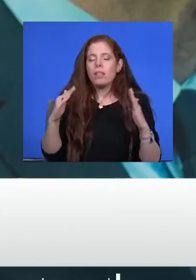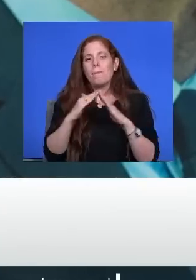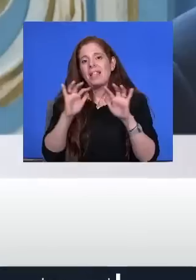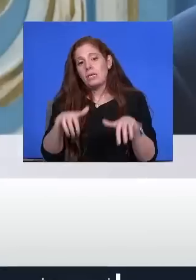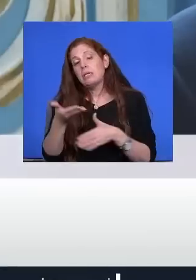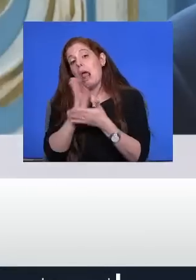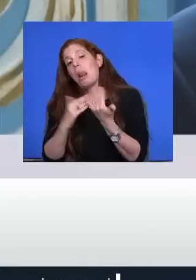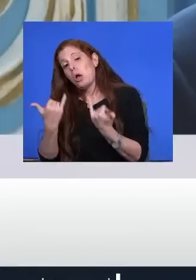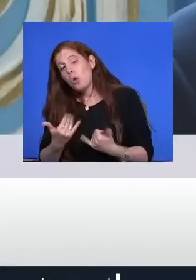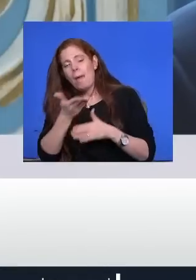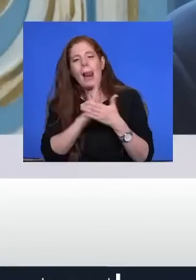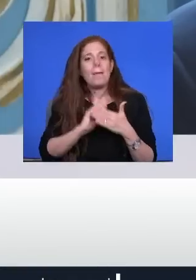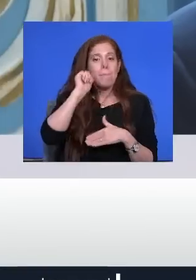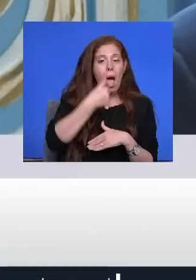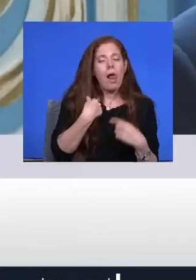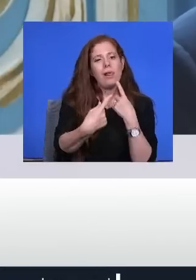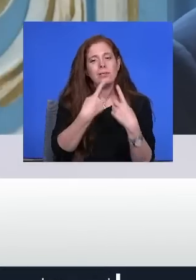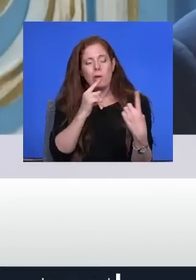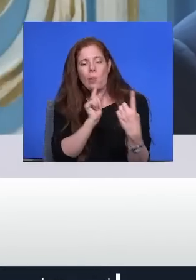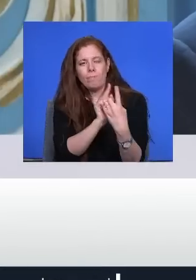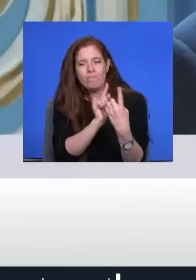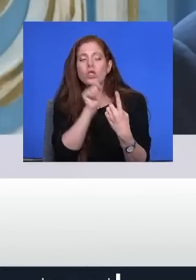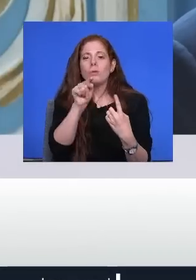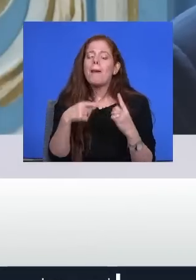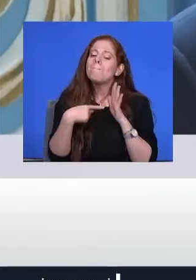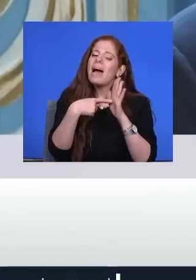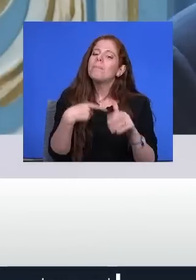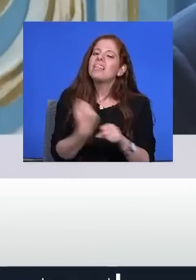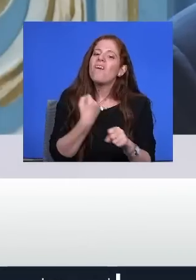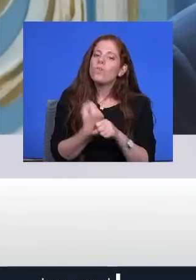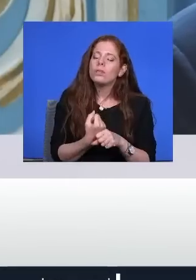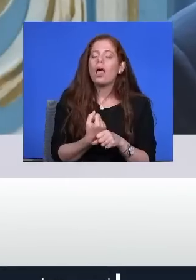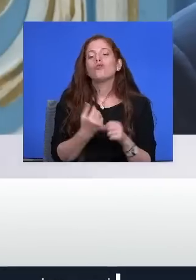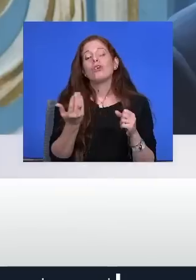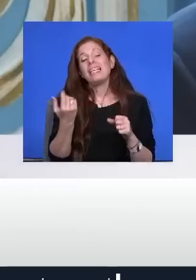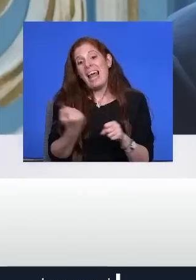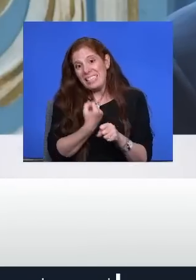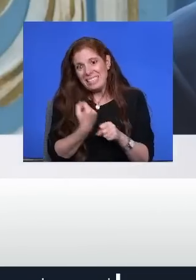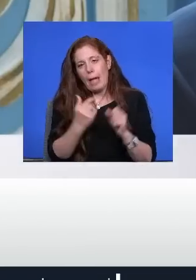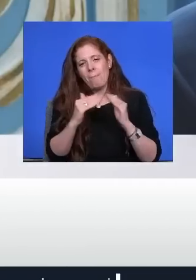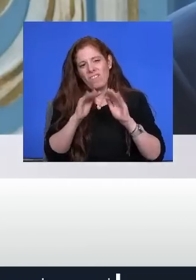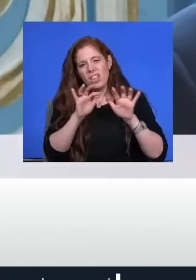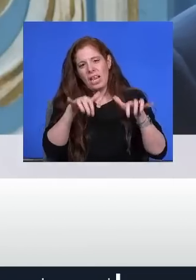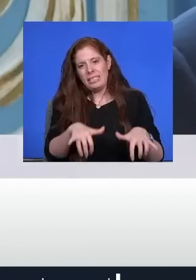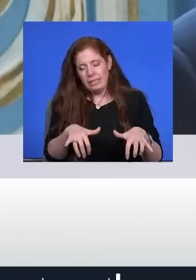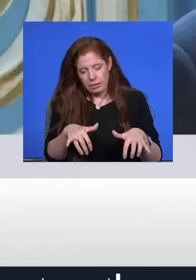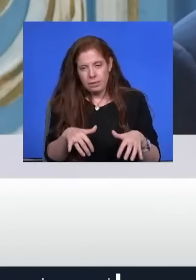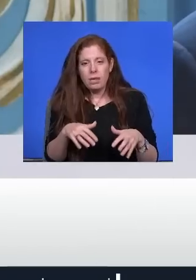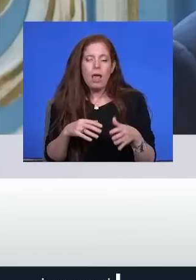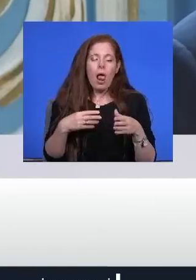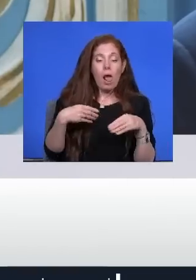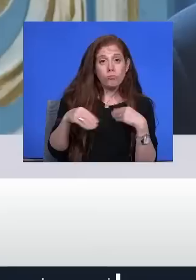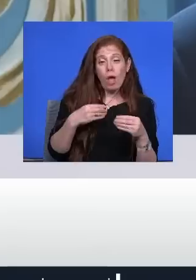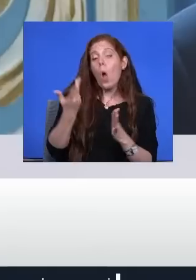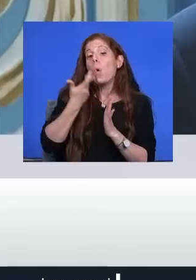מחר, לשיחות פרטניות שבה מציגים להם את העבודה שנעשתה בבית הנשיא בשלושה החודשים האחרונים על מתווי הפשרה. חוץ מזה, במהלך